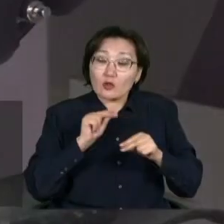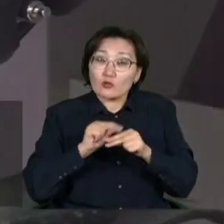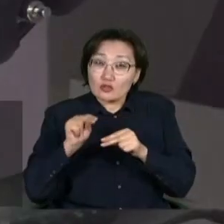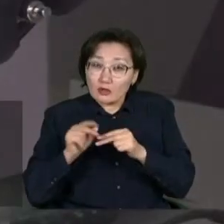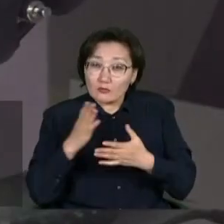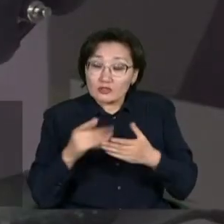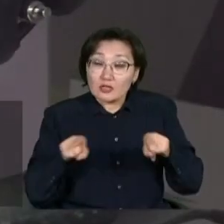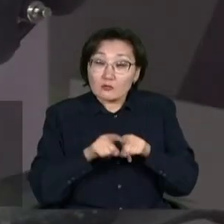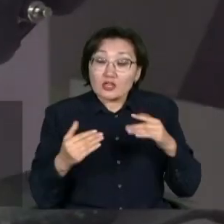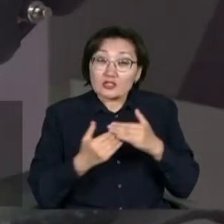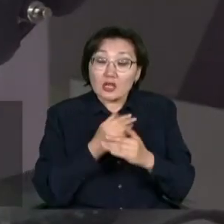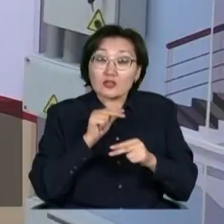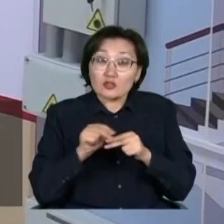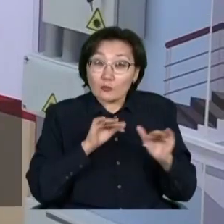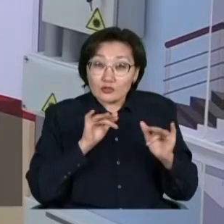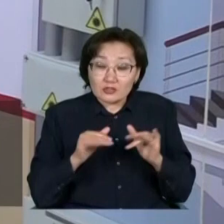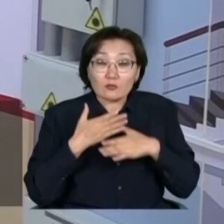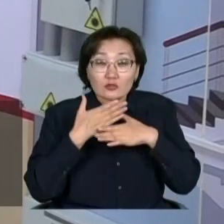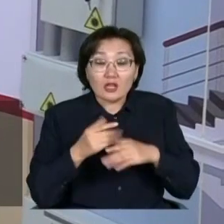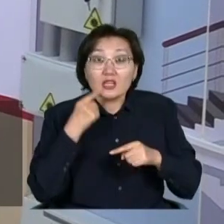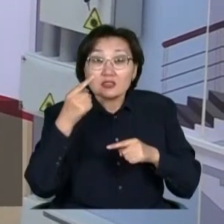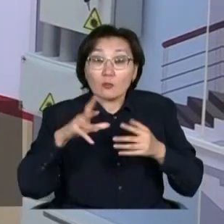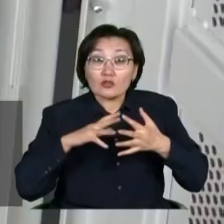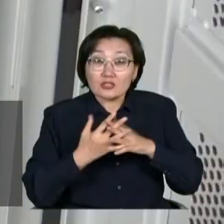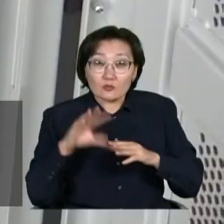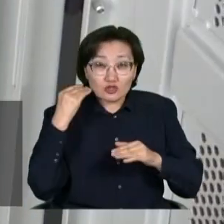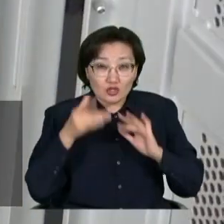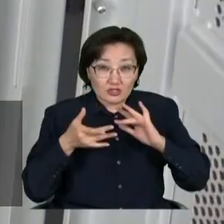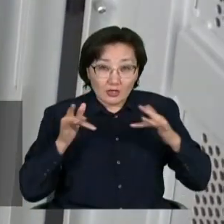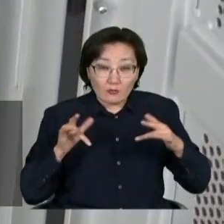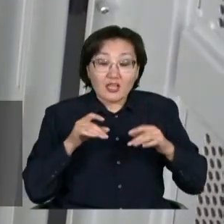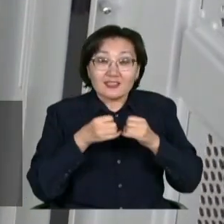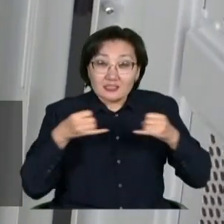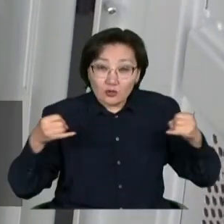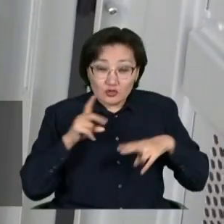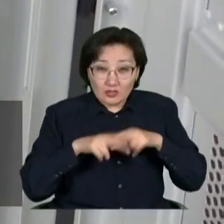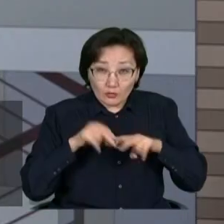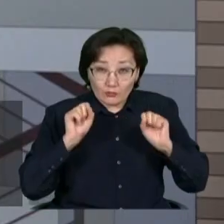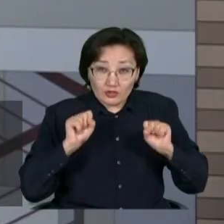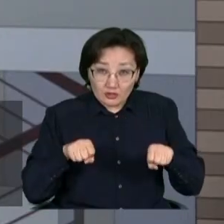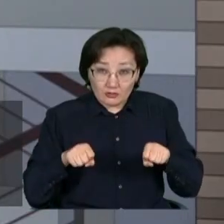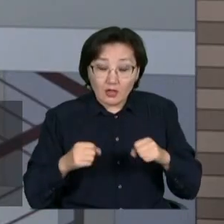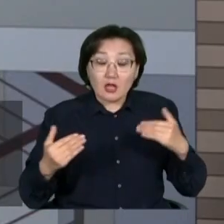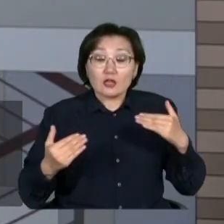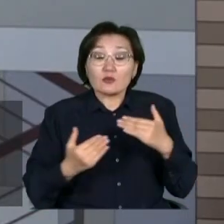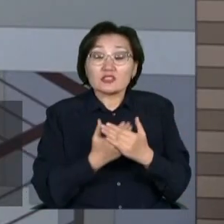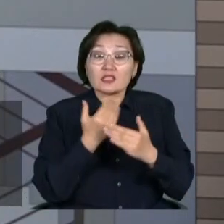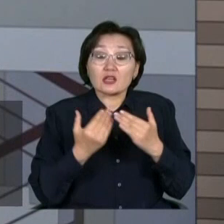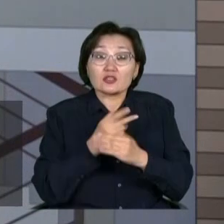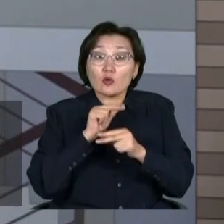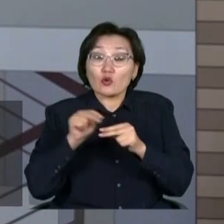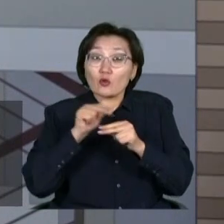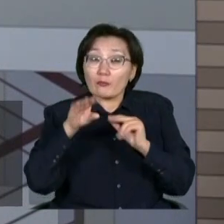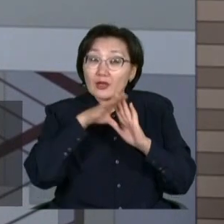айтуынша, мұндай жаңа әдістердің арқасында кейін шалғай ауылдарға дейін сапалы желі жүргізуге болады. Жаңалықтарымызды оқу бағдарламаларына